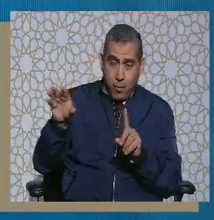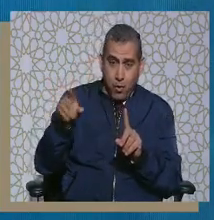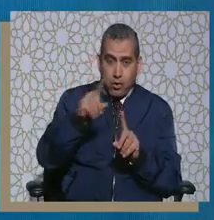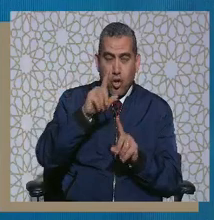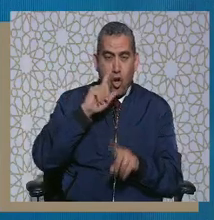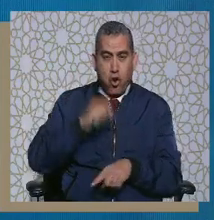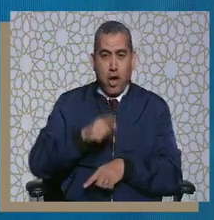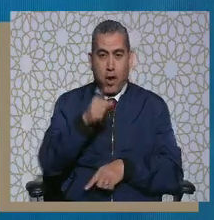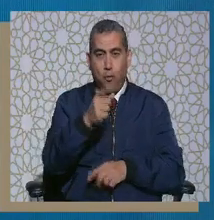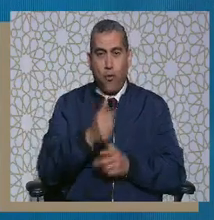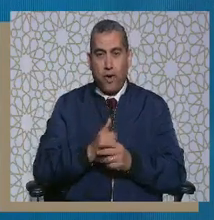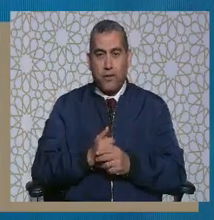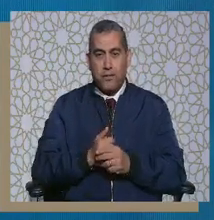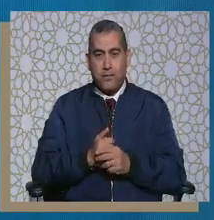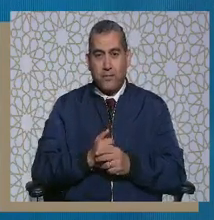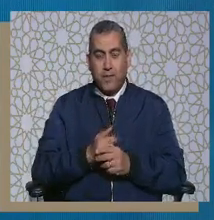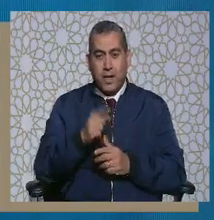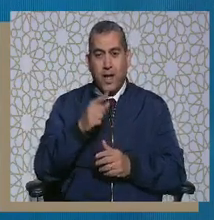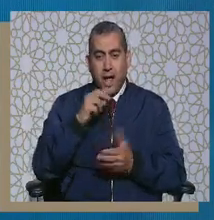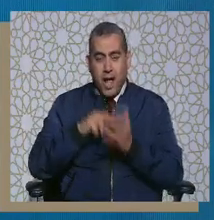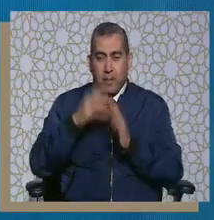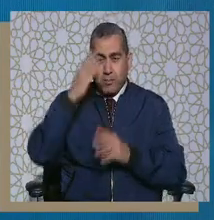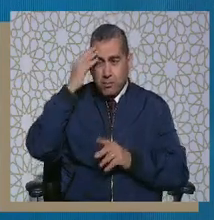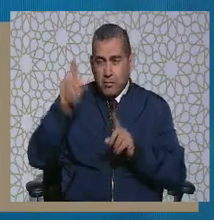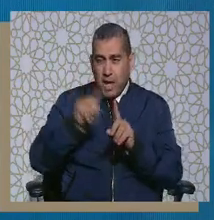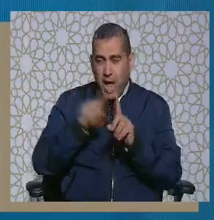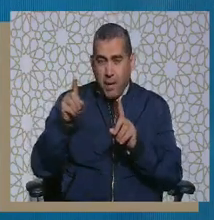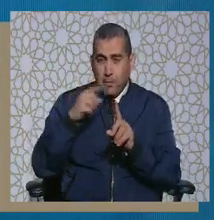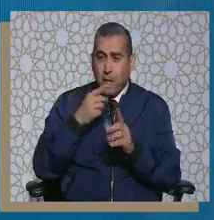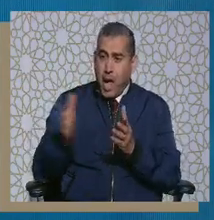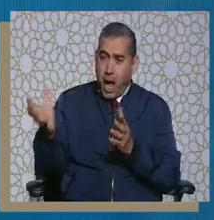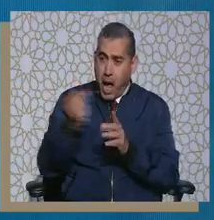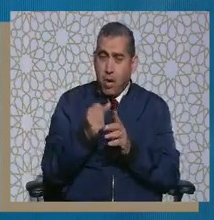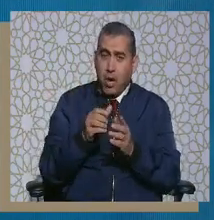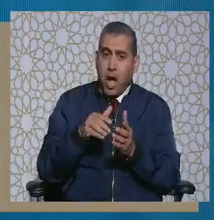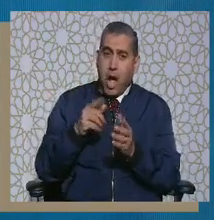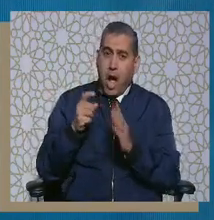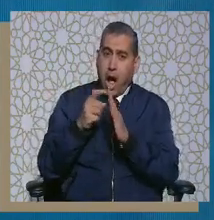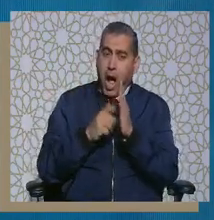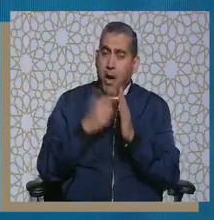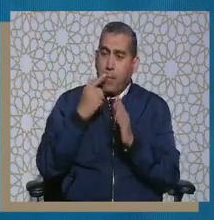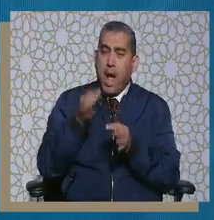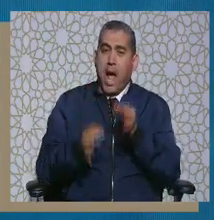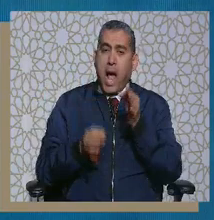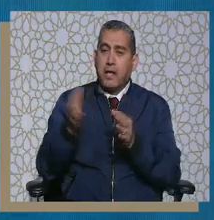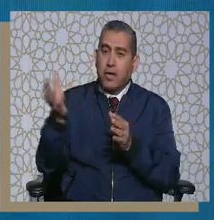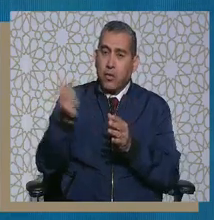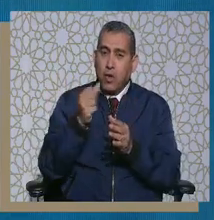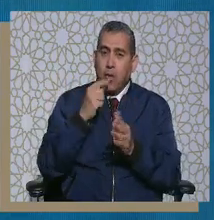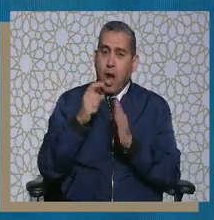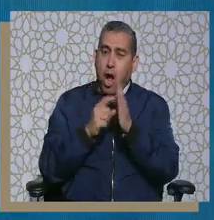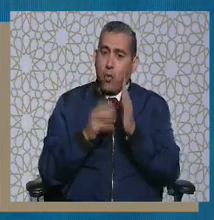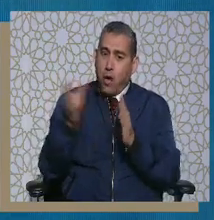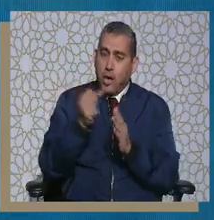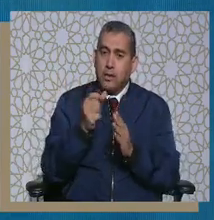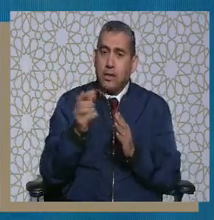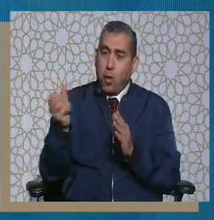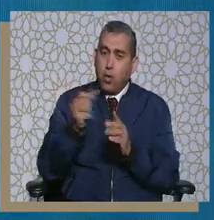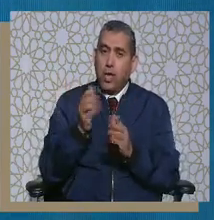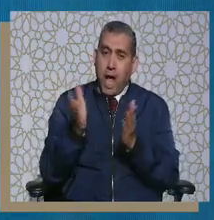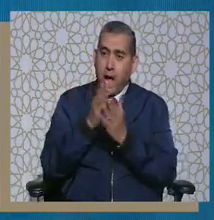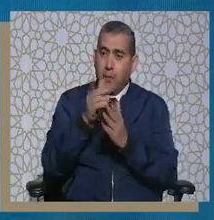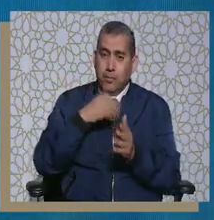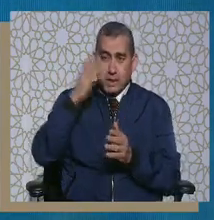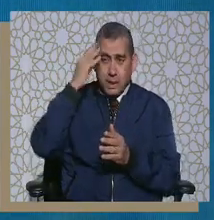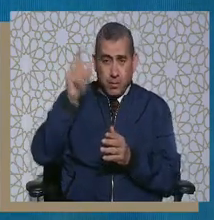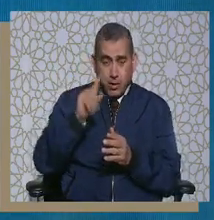الرجوله طب مش قادر تسامحهم خد حقك خد حقك بعدل الله خد حقك بالقانون لكن لو